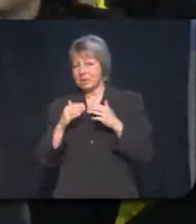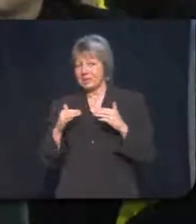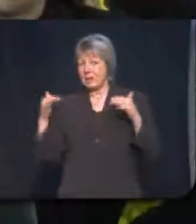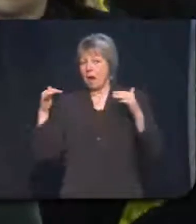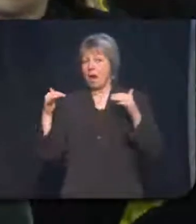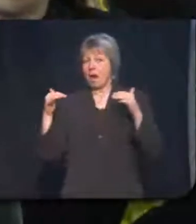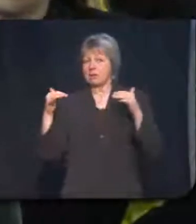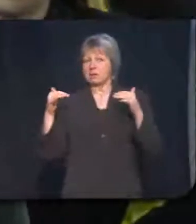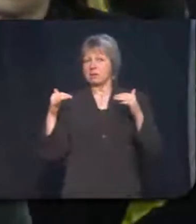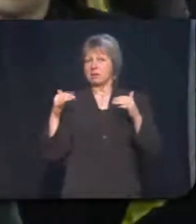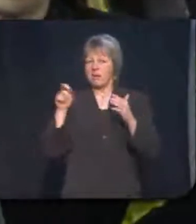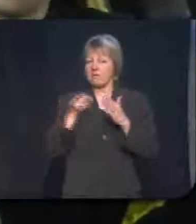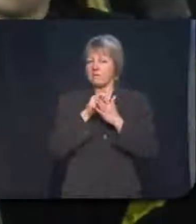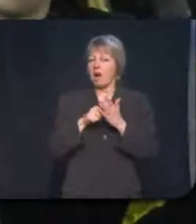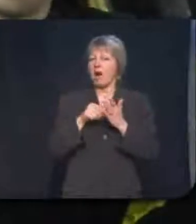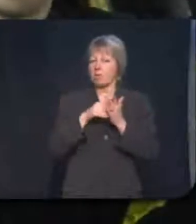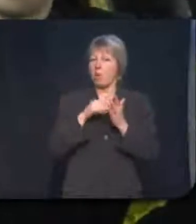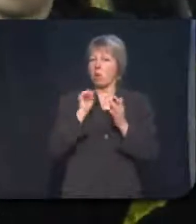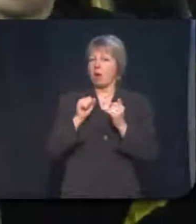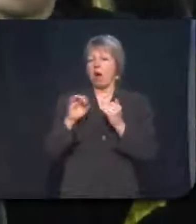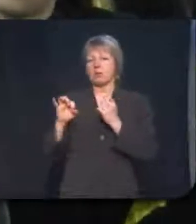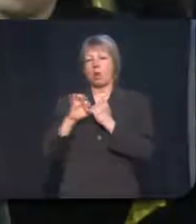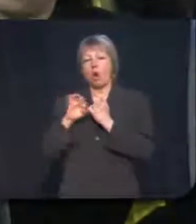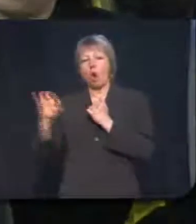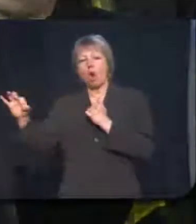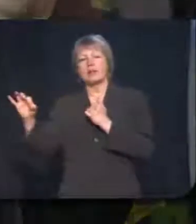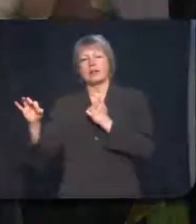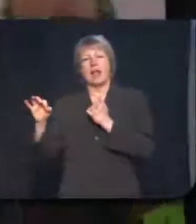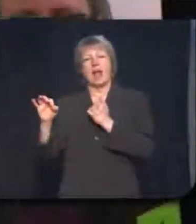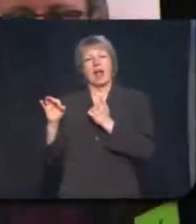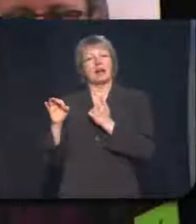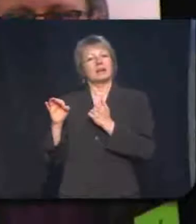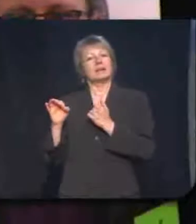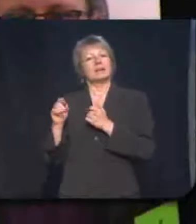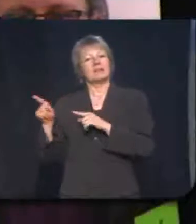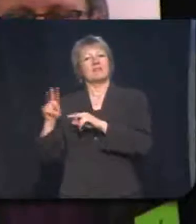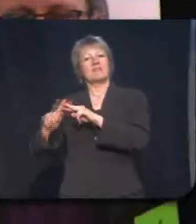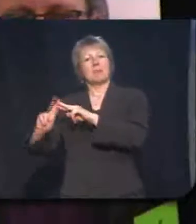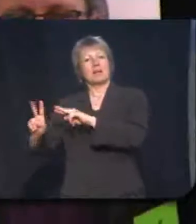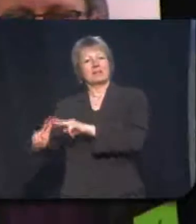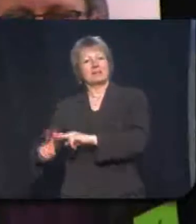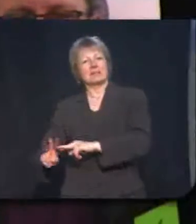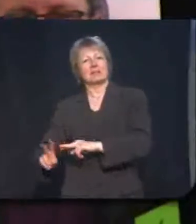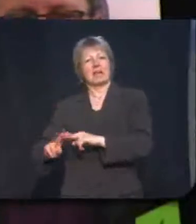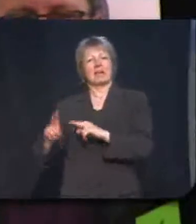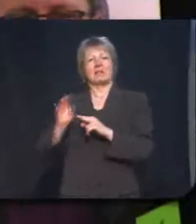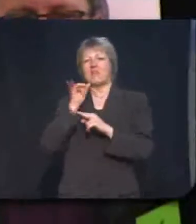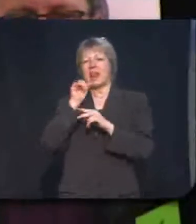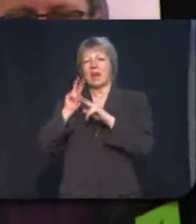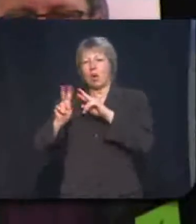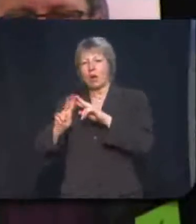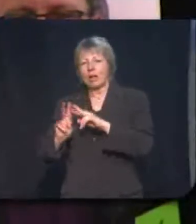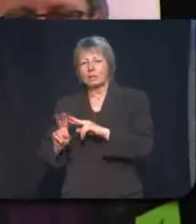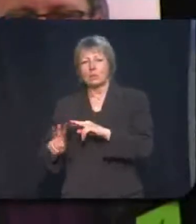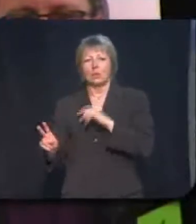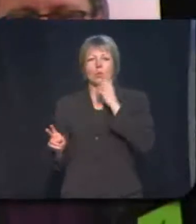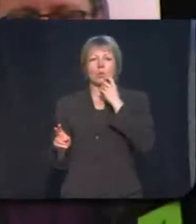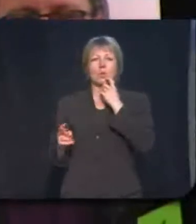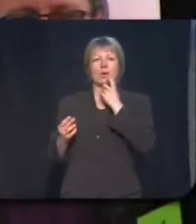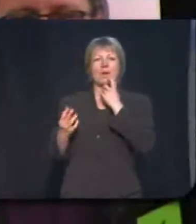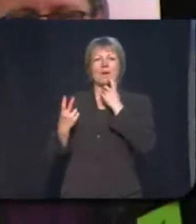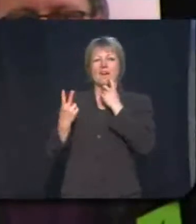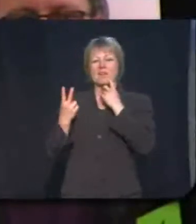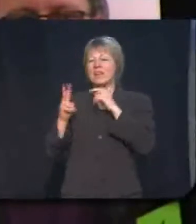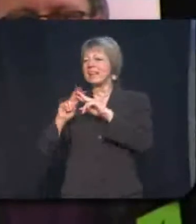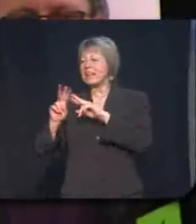Online-Variante wo man sozusagen richtig wir könnten auch kleine Fehler korrigieren wir könnten es verbessern und wichtige Entscheidung treffen wenn